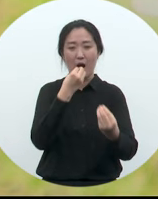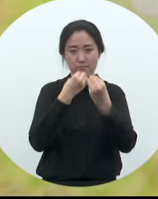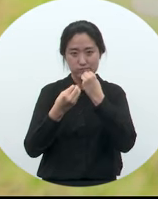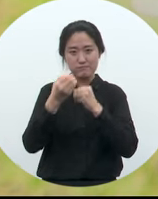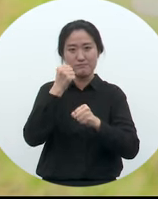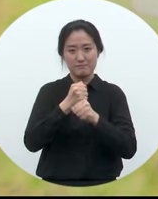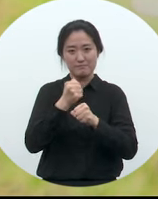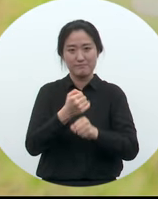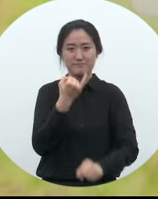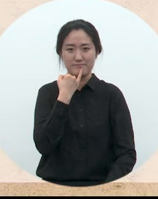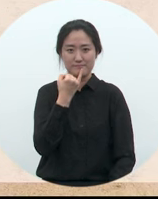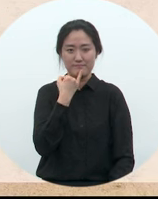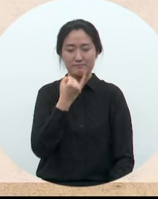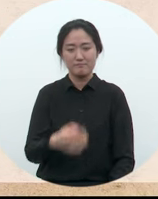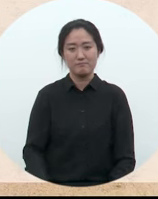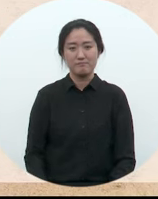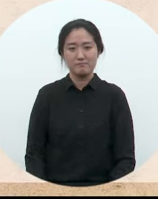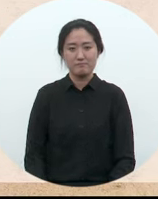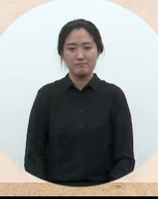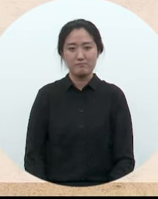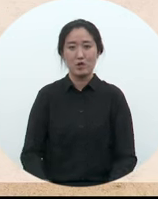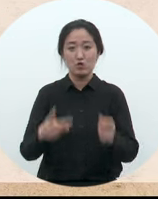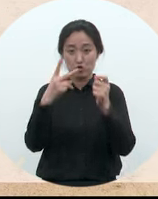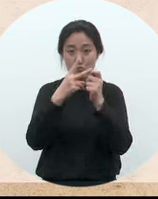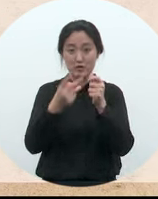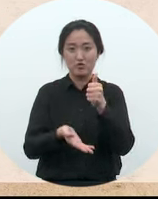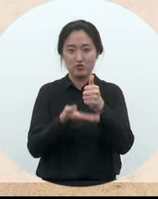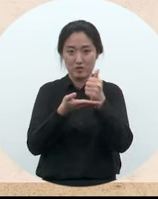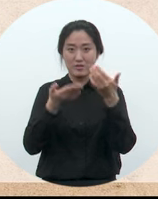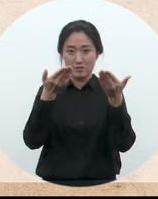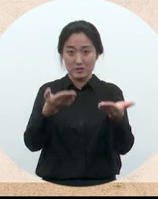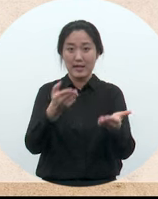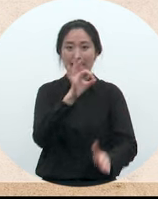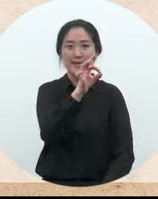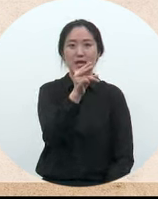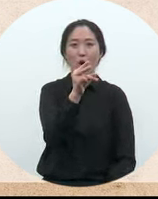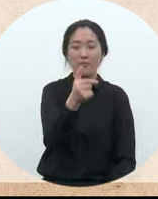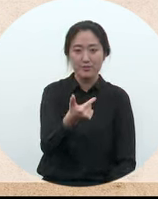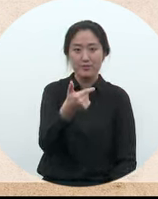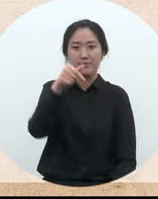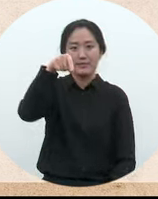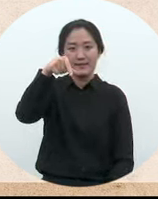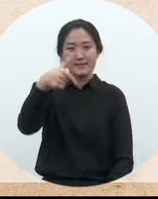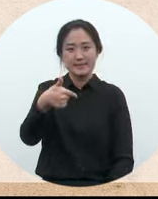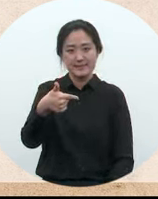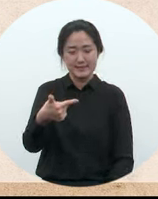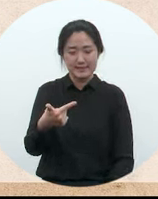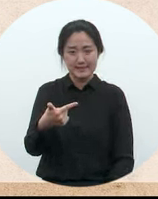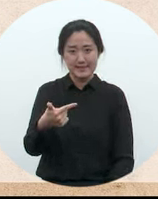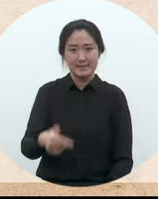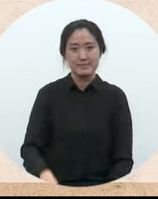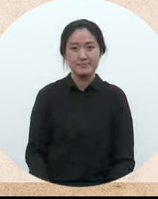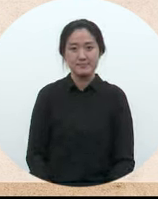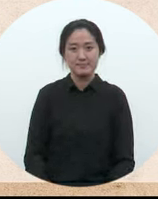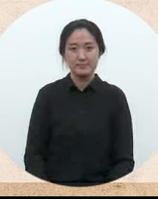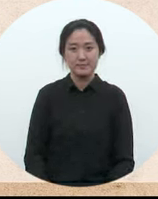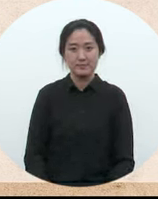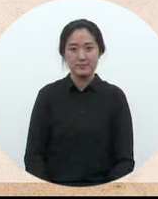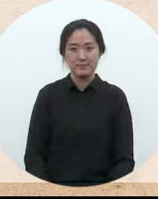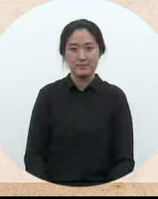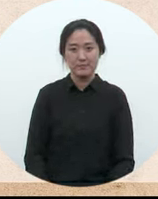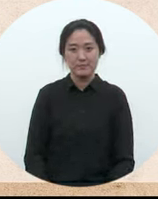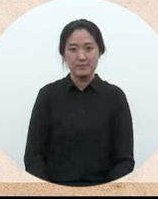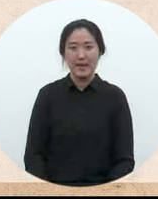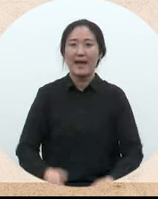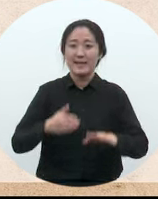해서 드셔보시기 바랍니다. 또 제가 추천드리는 게 연근인데요. 연근은